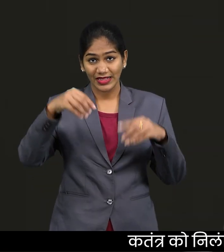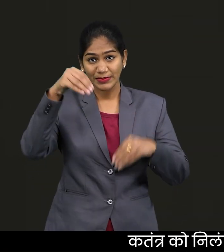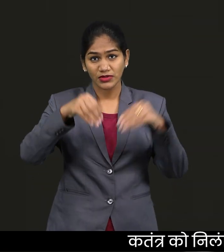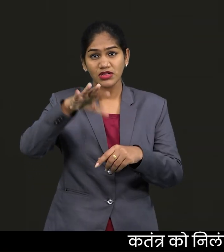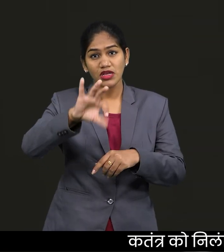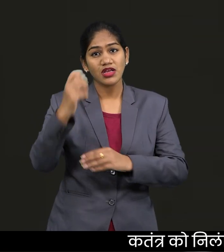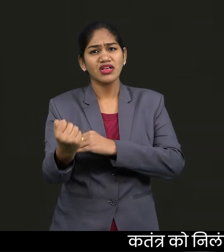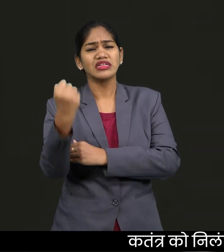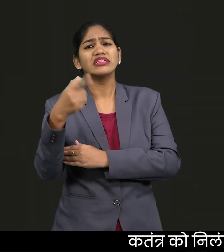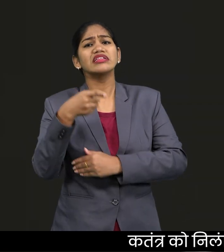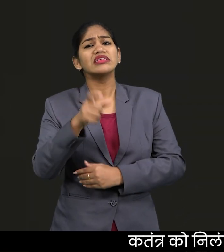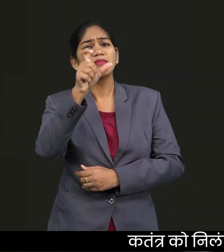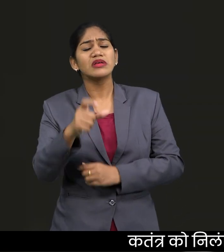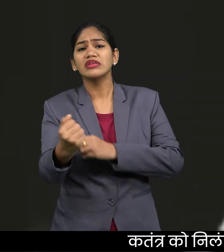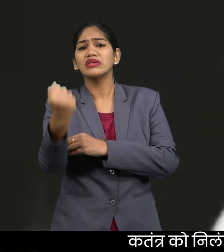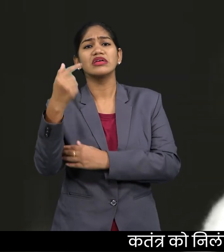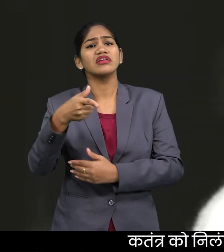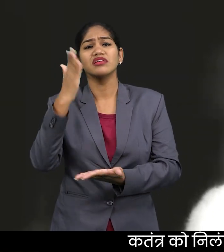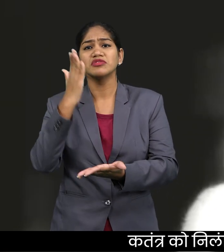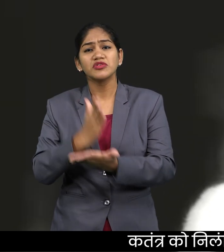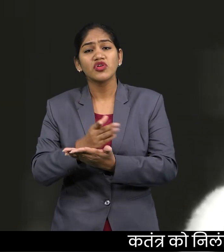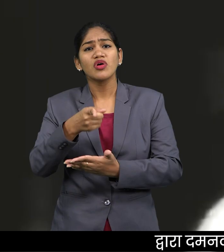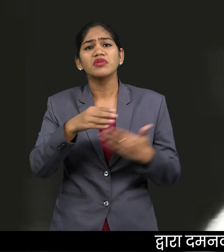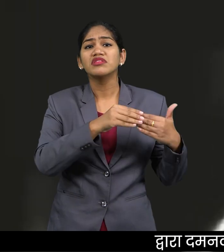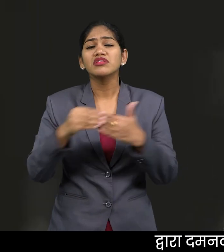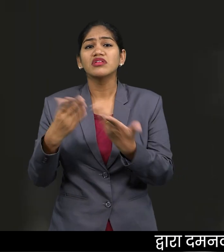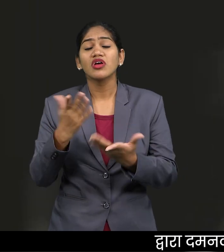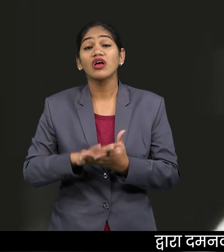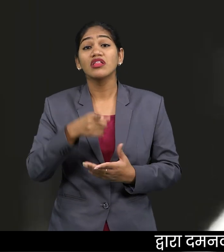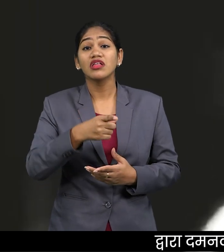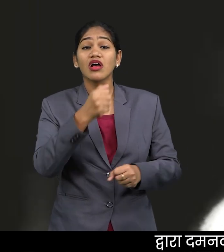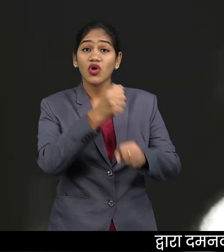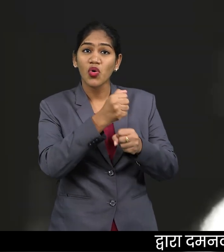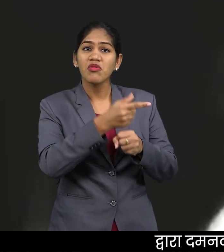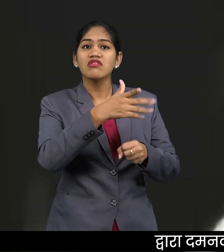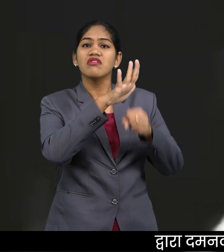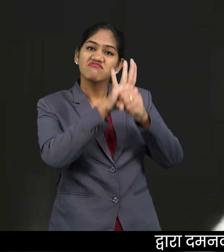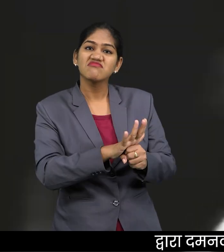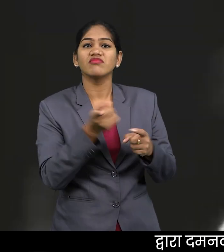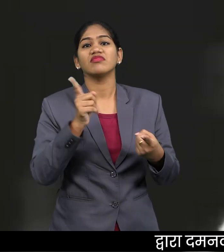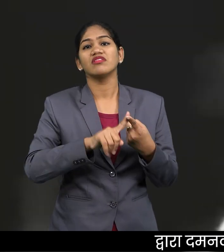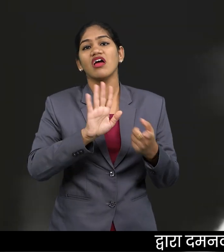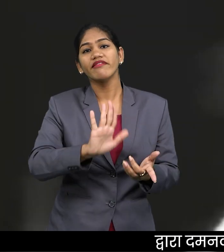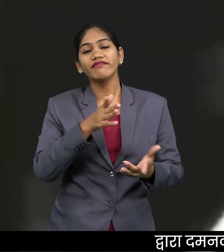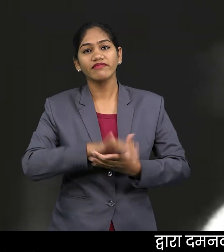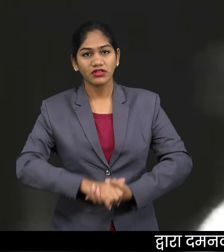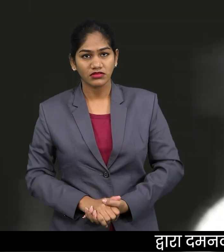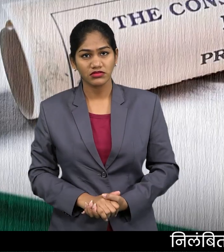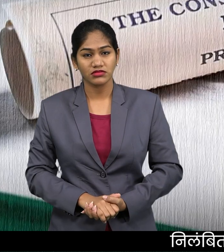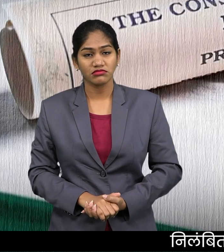लोकतंत्र को निलंबित कर दिया गया था, जिससे सरकार द्वारा दमनकारी उपाय मौलिक अधिकारों